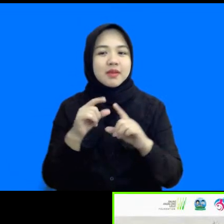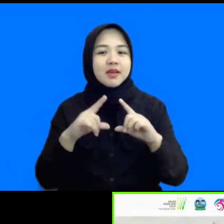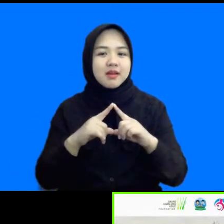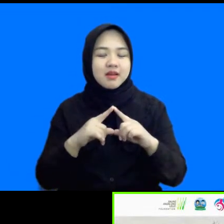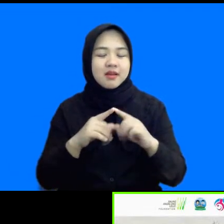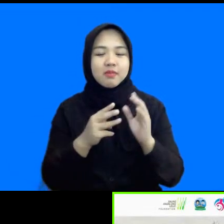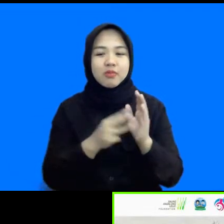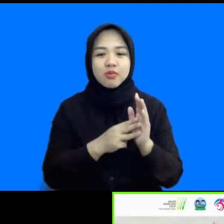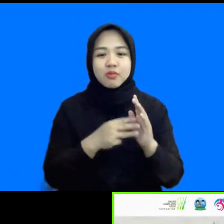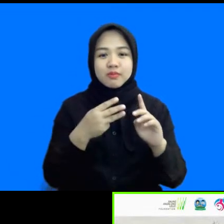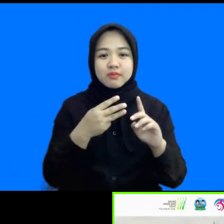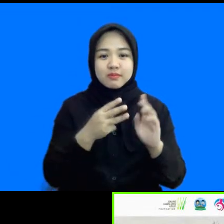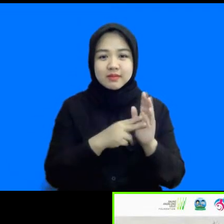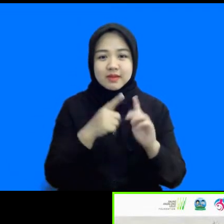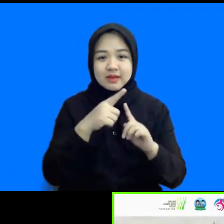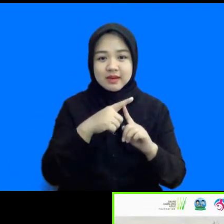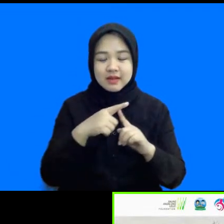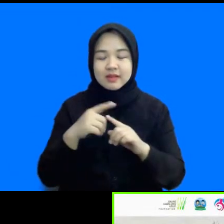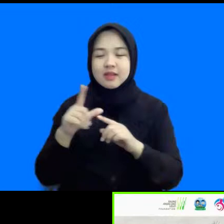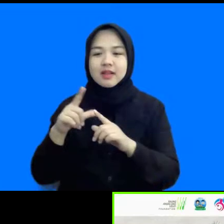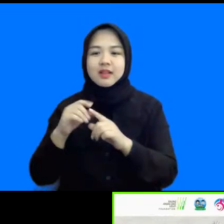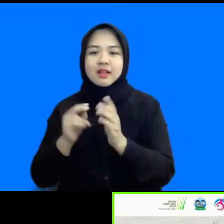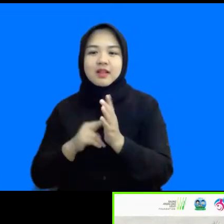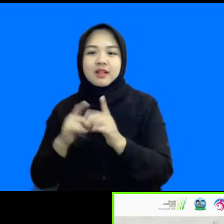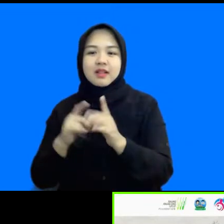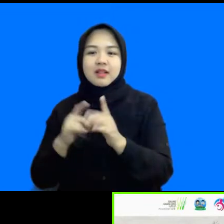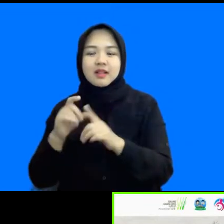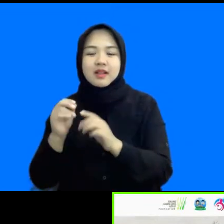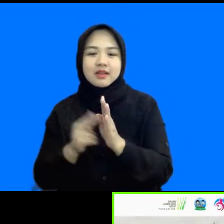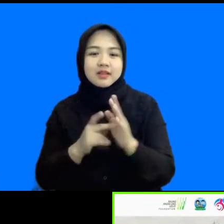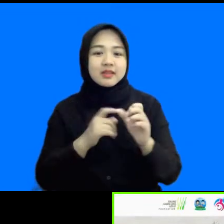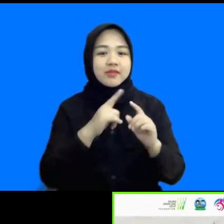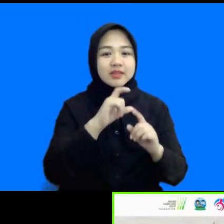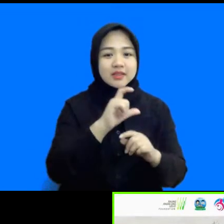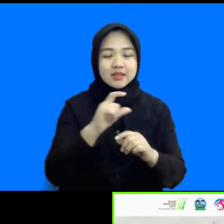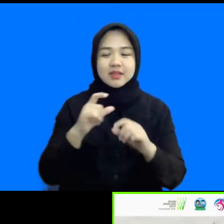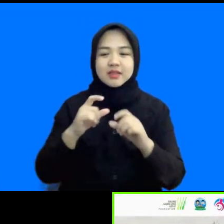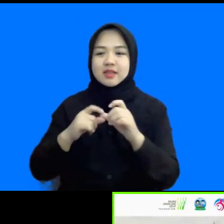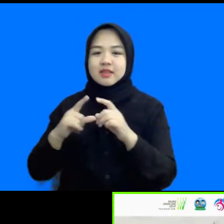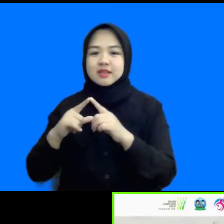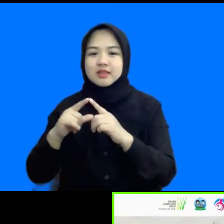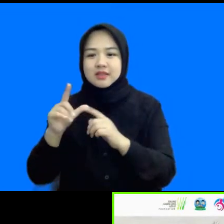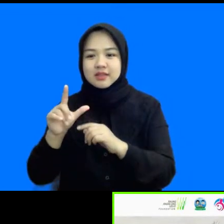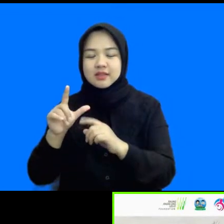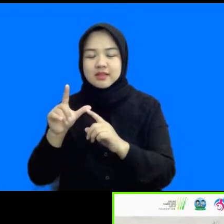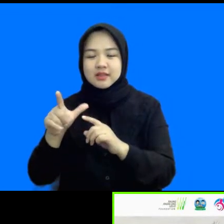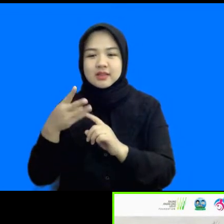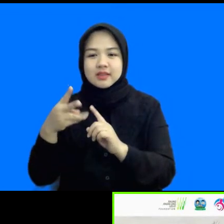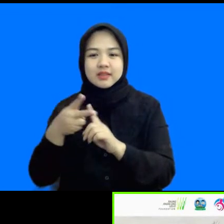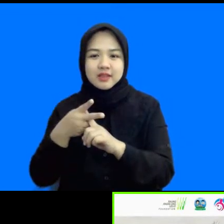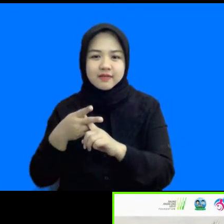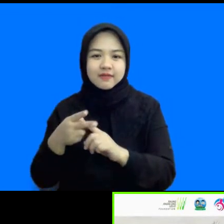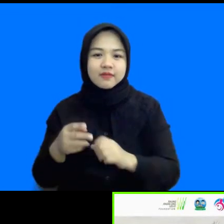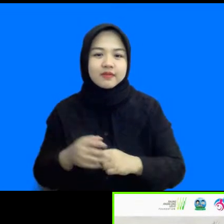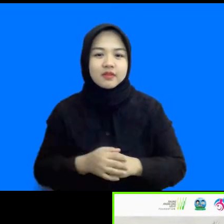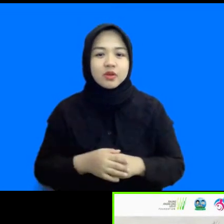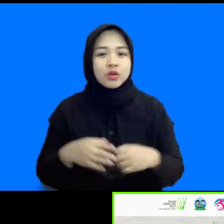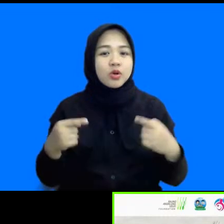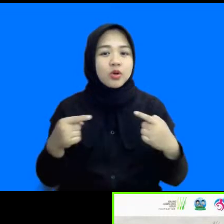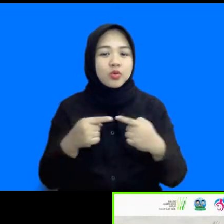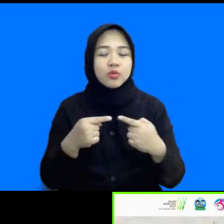and Peace atau MAP, King College London, Save the Children Indonesia, dan juga Saung Angklung Ujo. Lalu, apa ya kaitannya